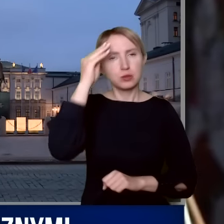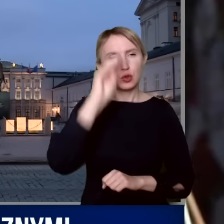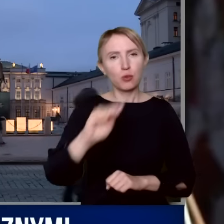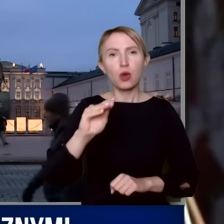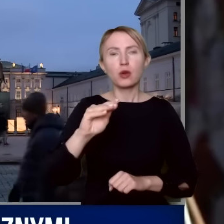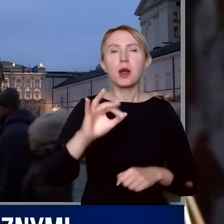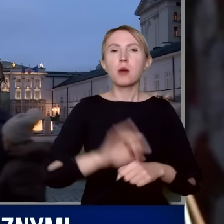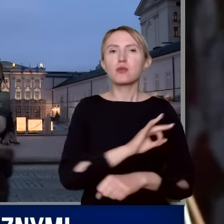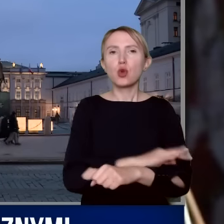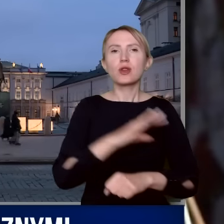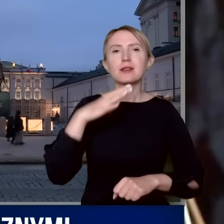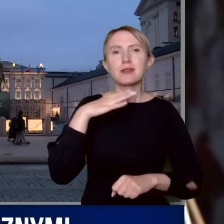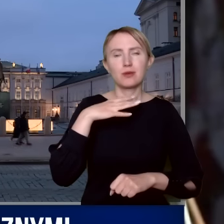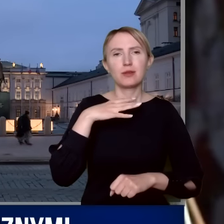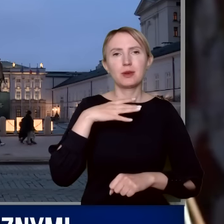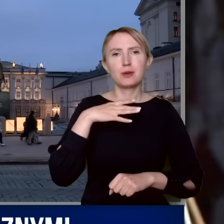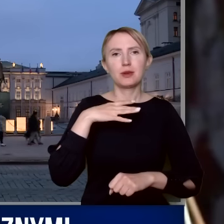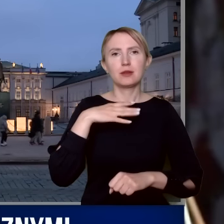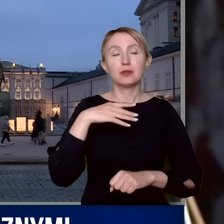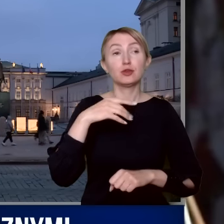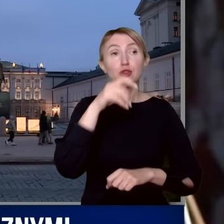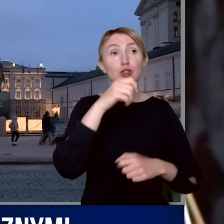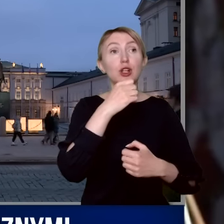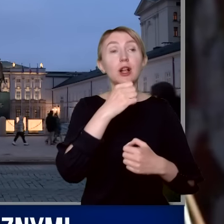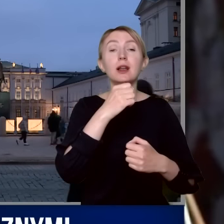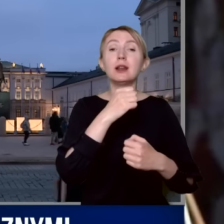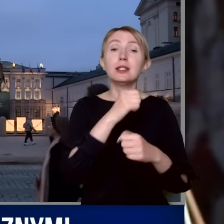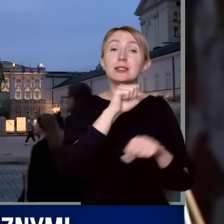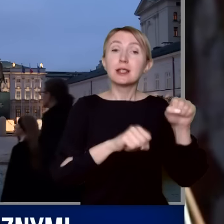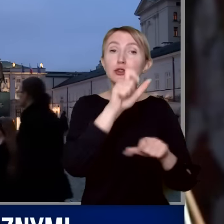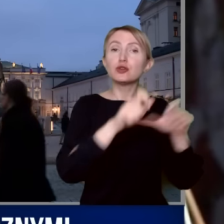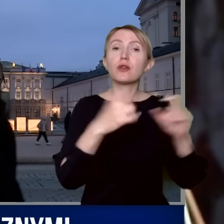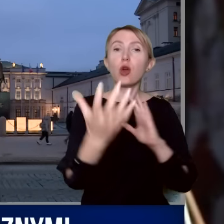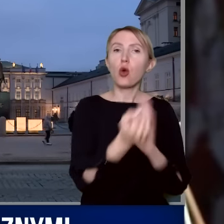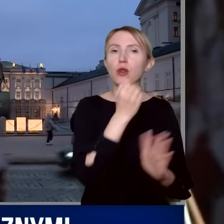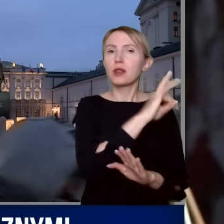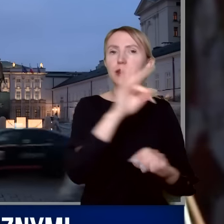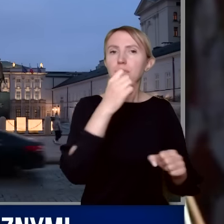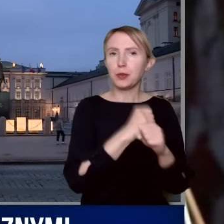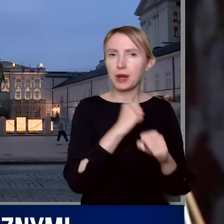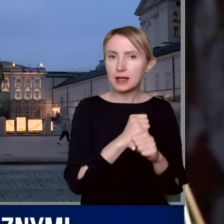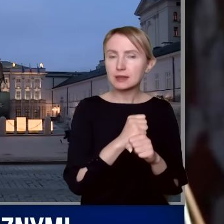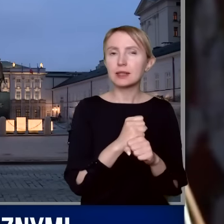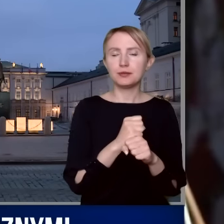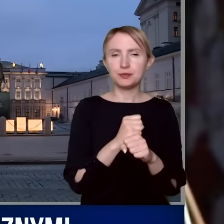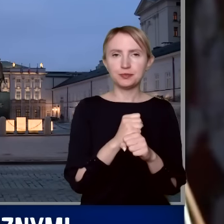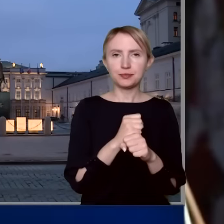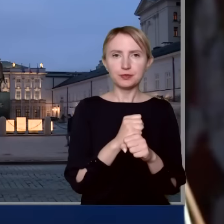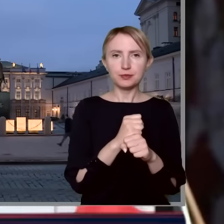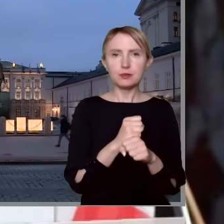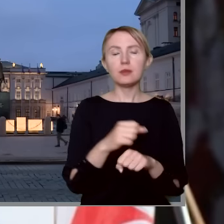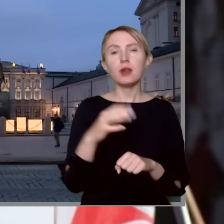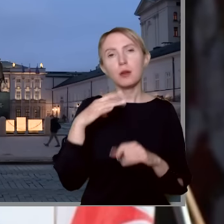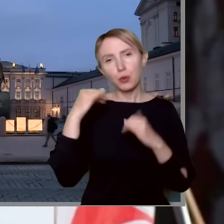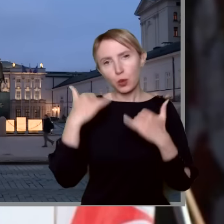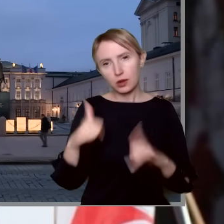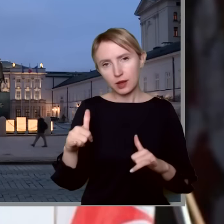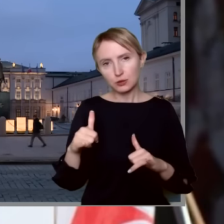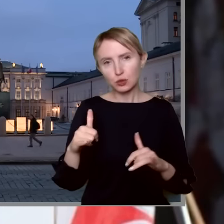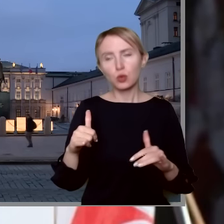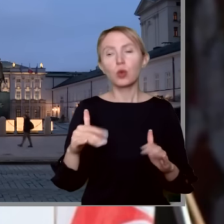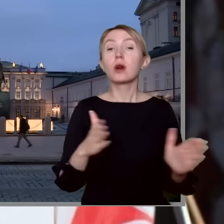projekty zakładały, że ci sędziowie zostaną pozbawieni swoich urzędów. Natomiast no, stało się jak się stało i to